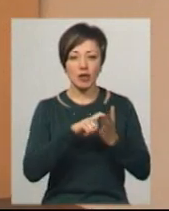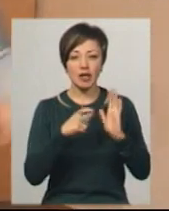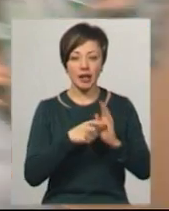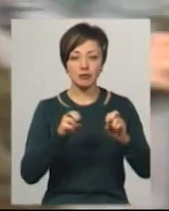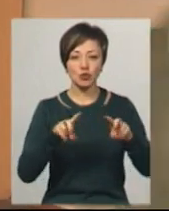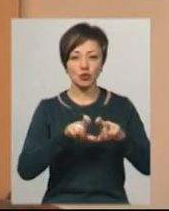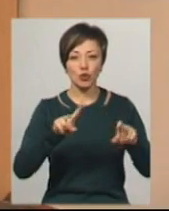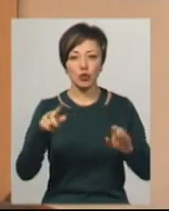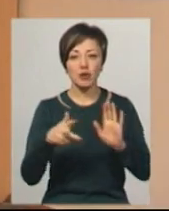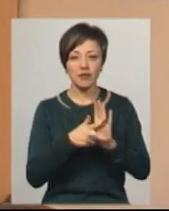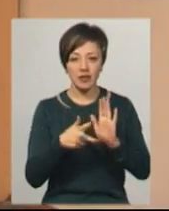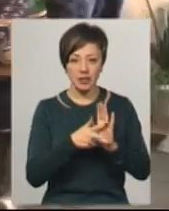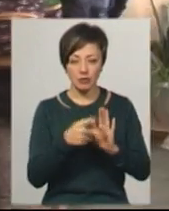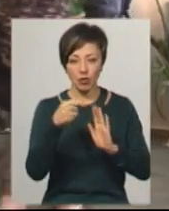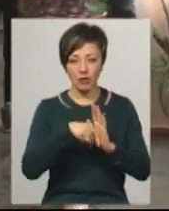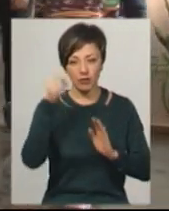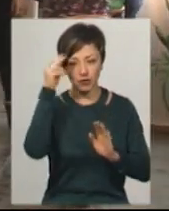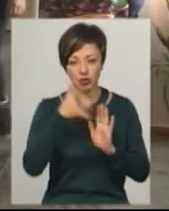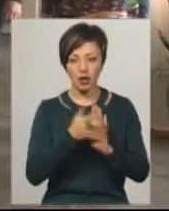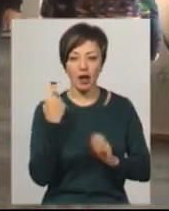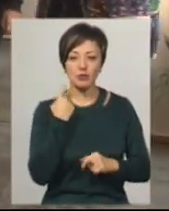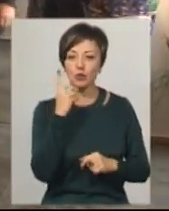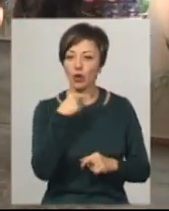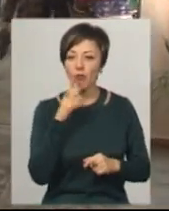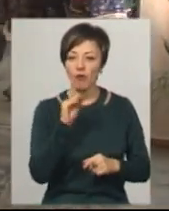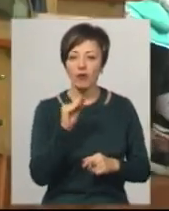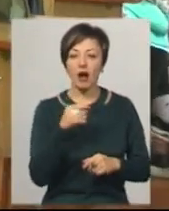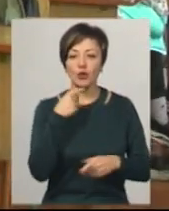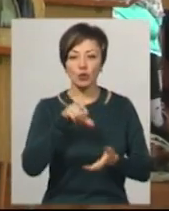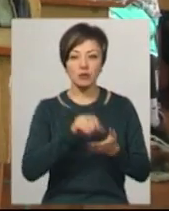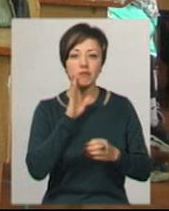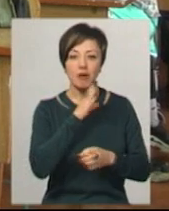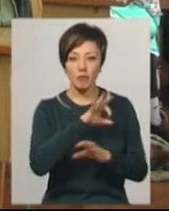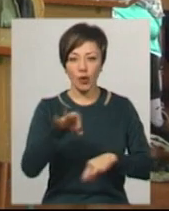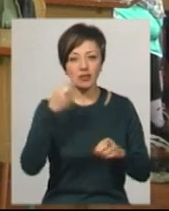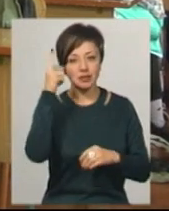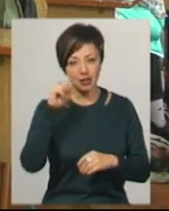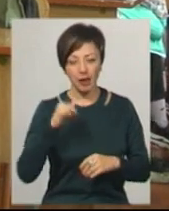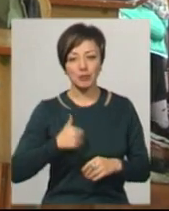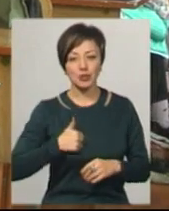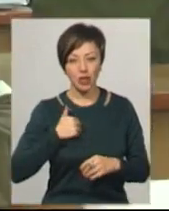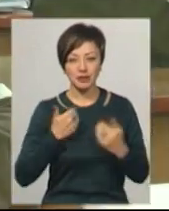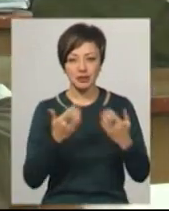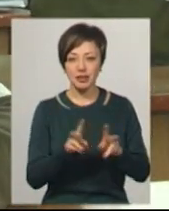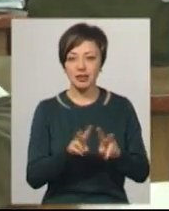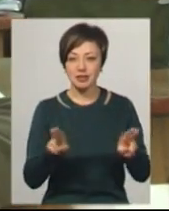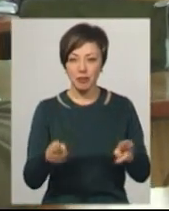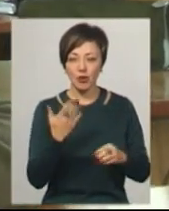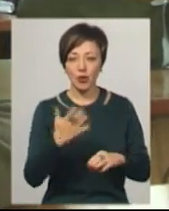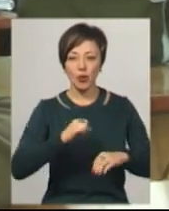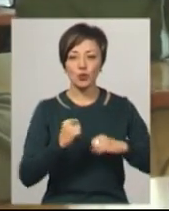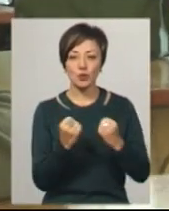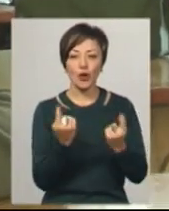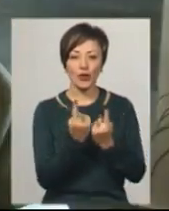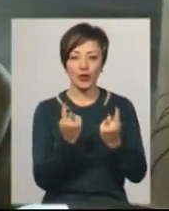загальноосвітньої школи номер вісім, споглиблений вивченням англійської мови. Каже, про участь мами у проєкті знав і пишається нею, так само, як і його друзі і